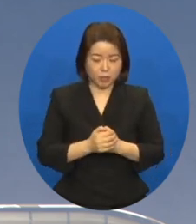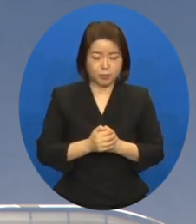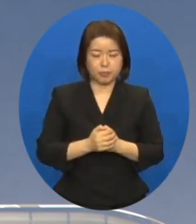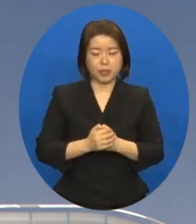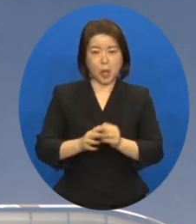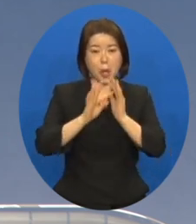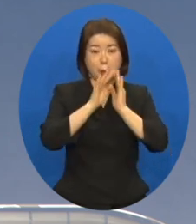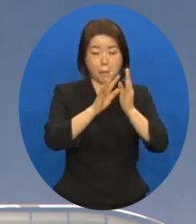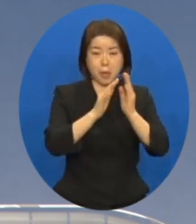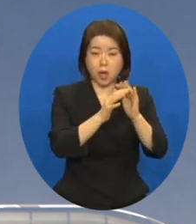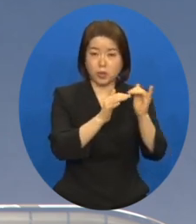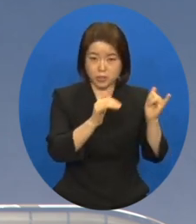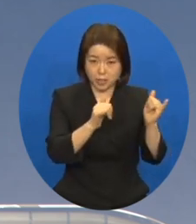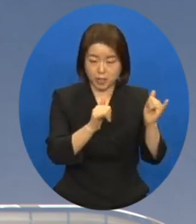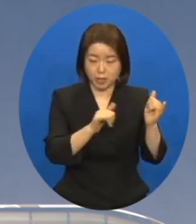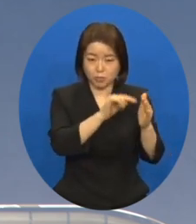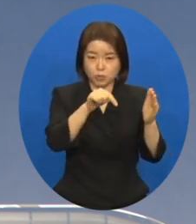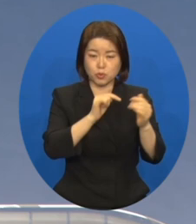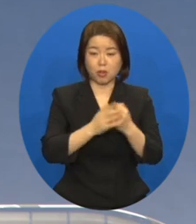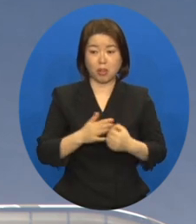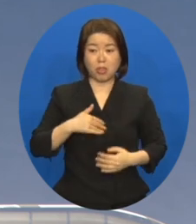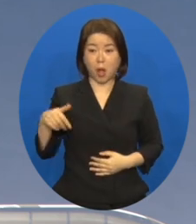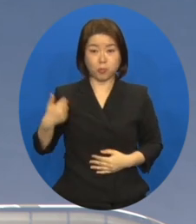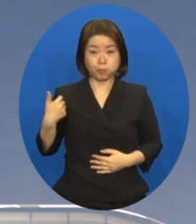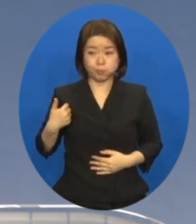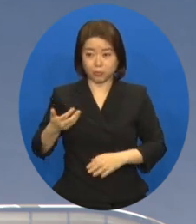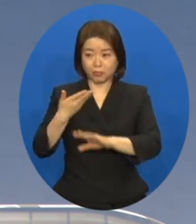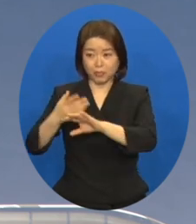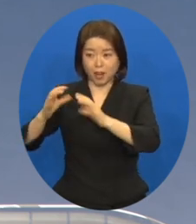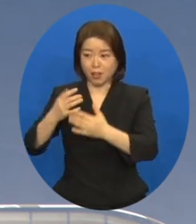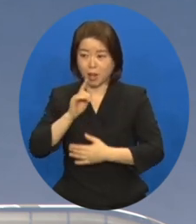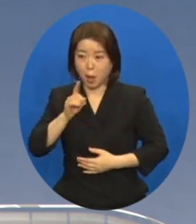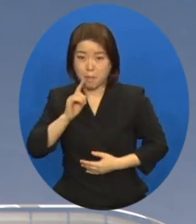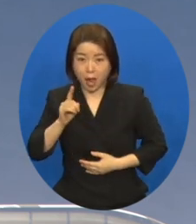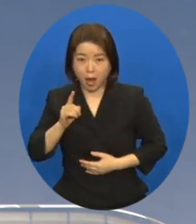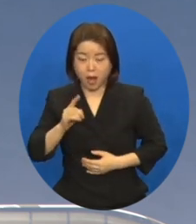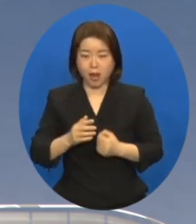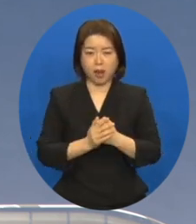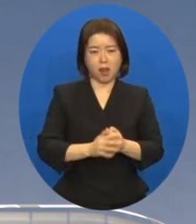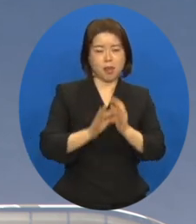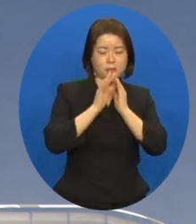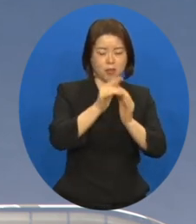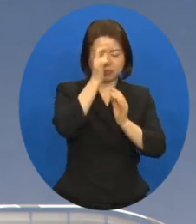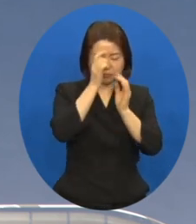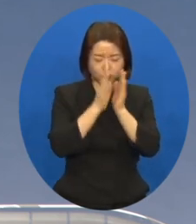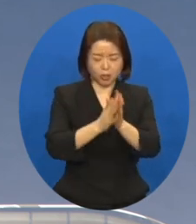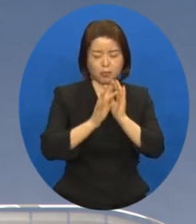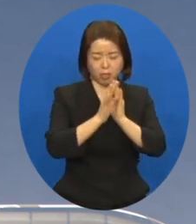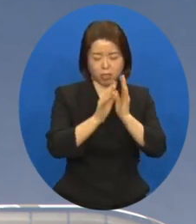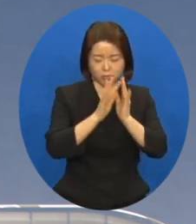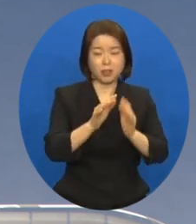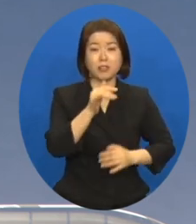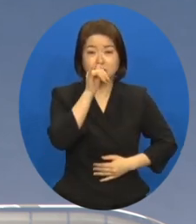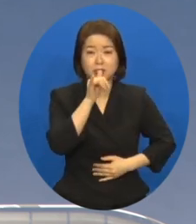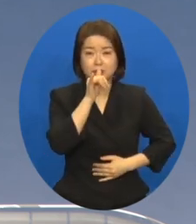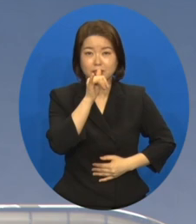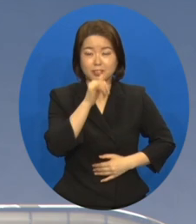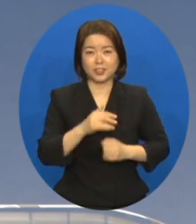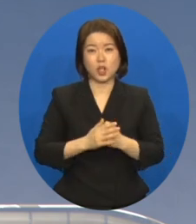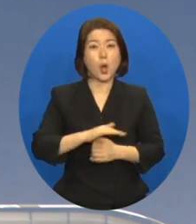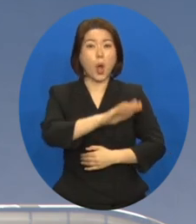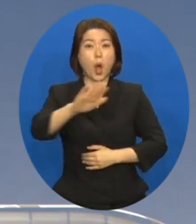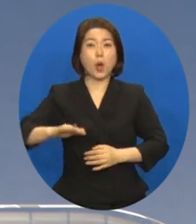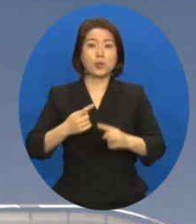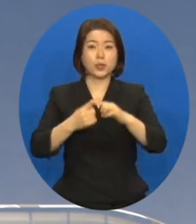중에 외국어를 자기는 전혀 알지 못하는 외국어를 가지고 말하는 것, 기도하는 분들이 있습니다. 저희